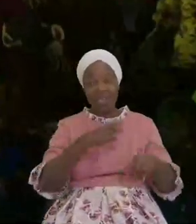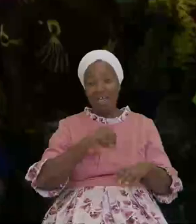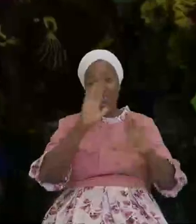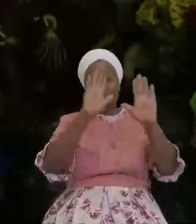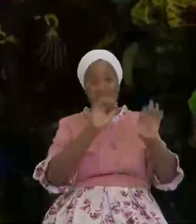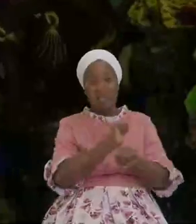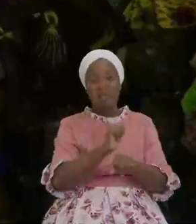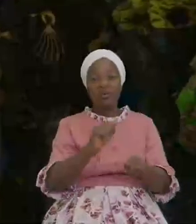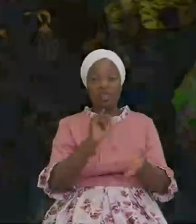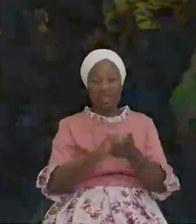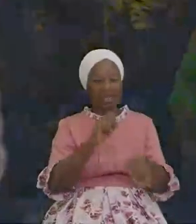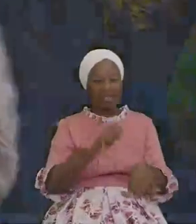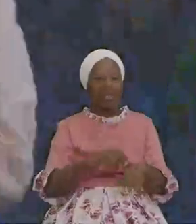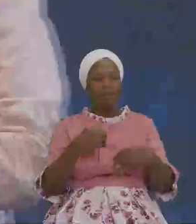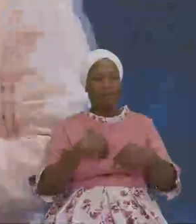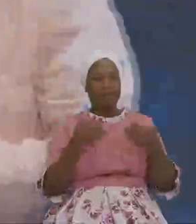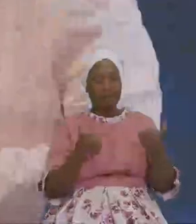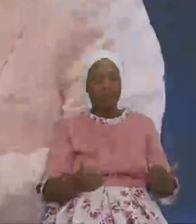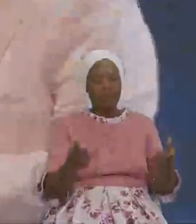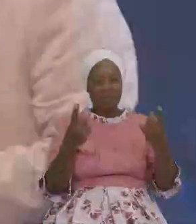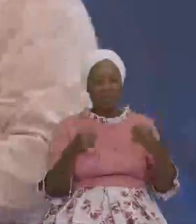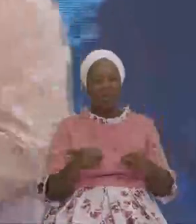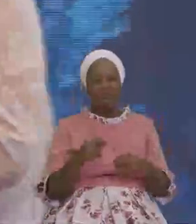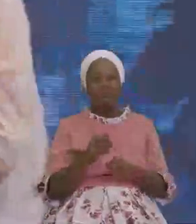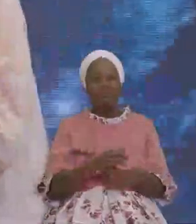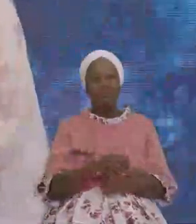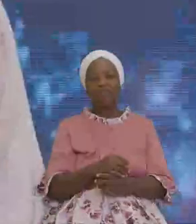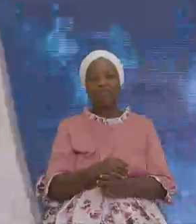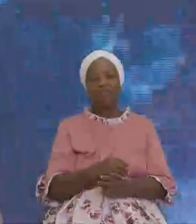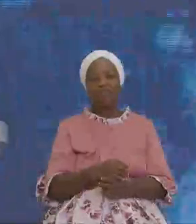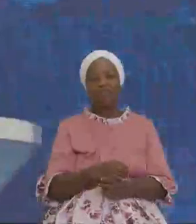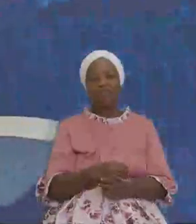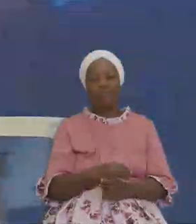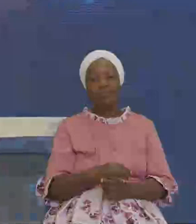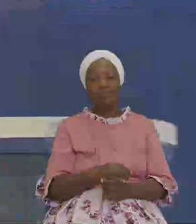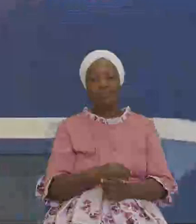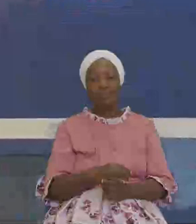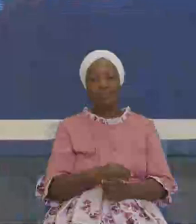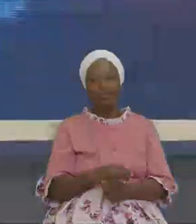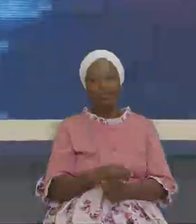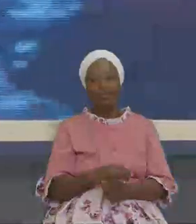Ton heure de guérison, de miracle, cette heure a sonné.